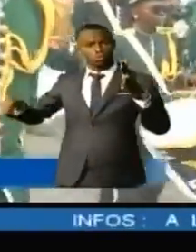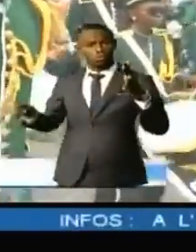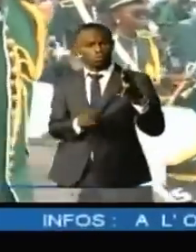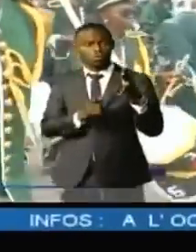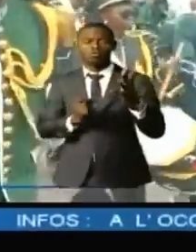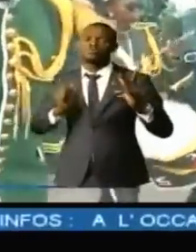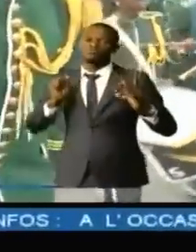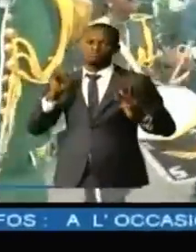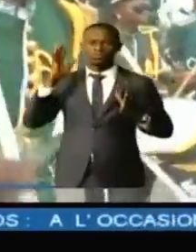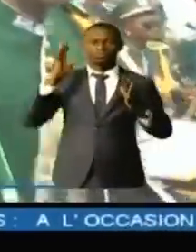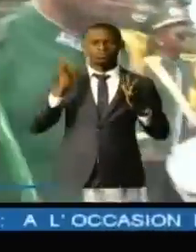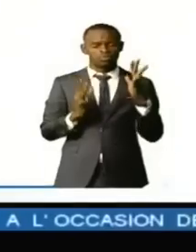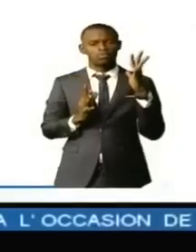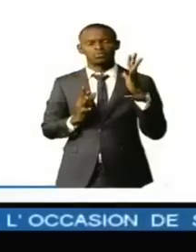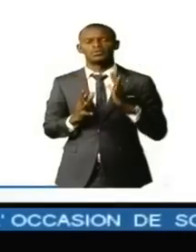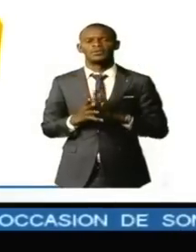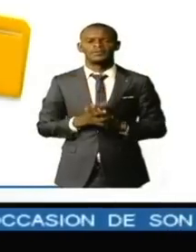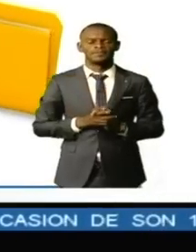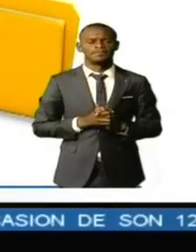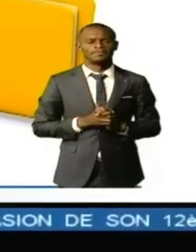à la gloire des dieux.